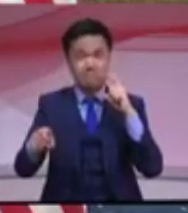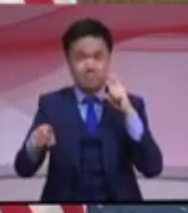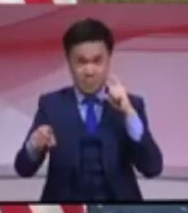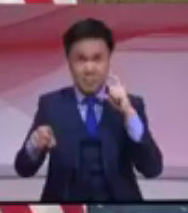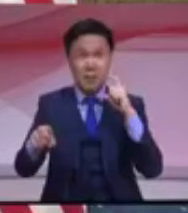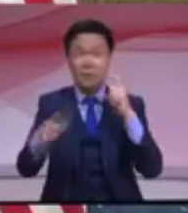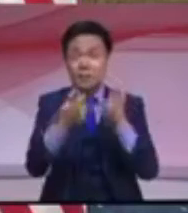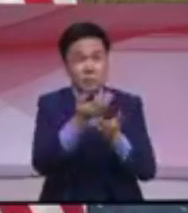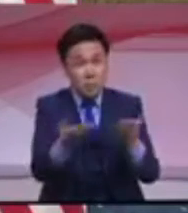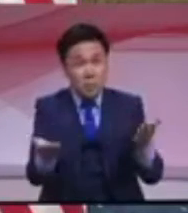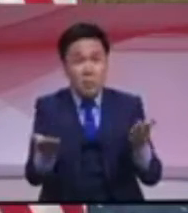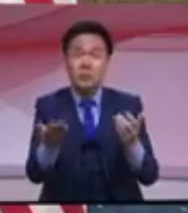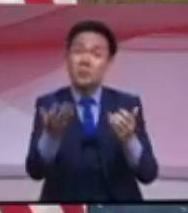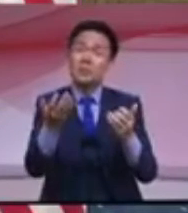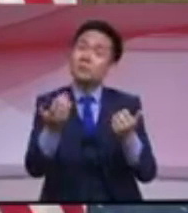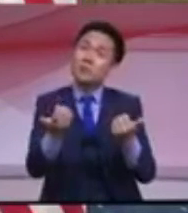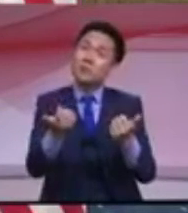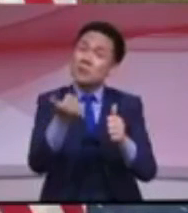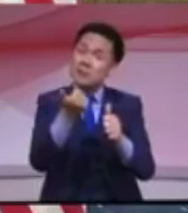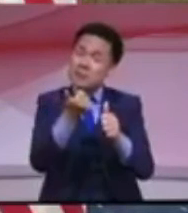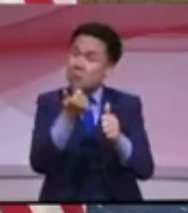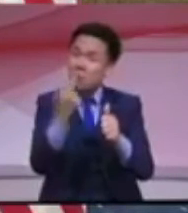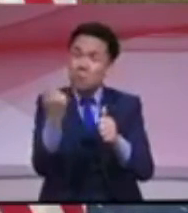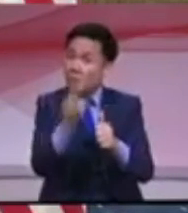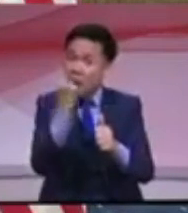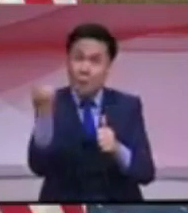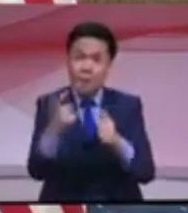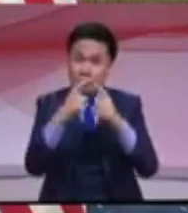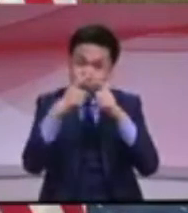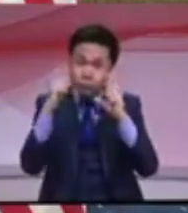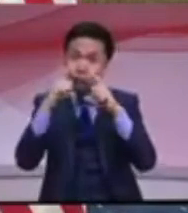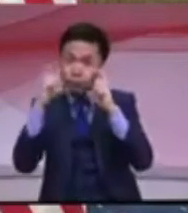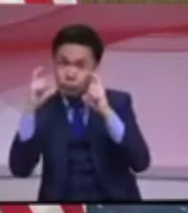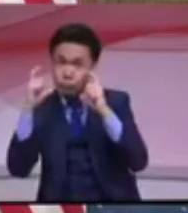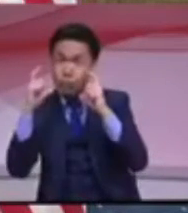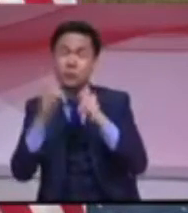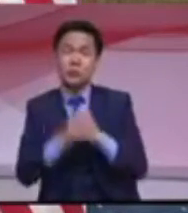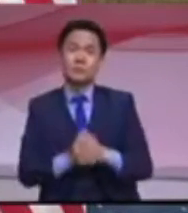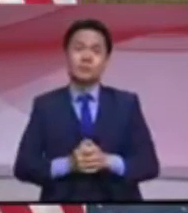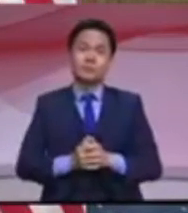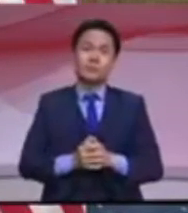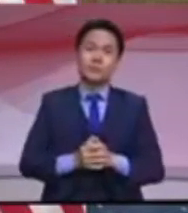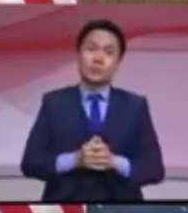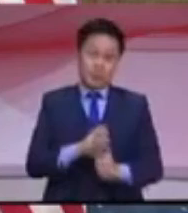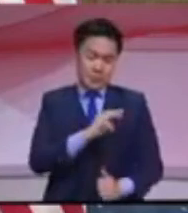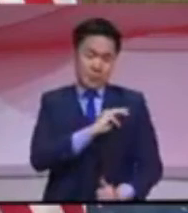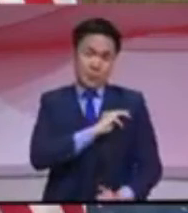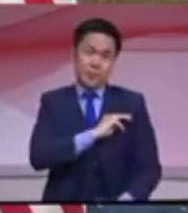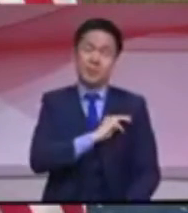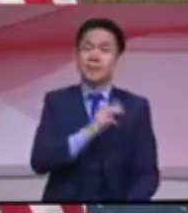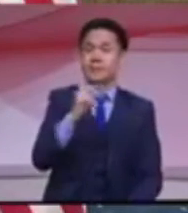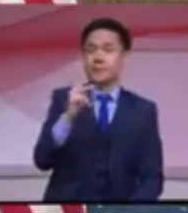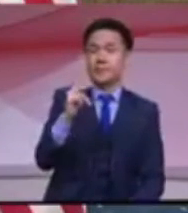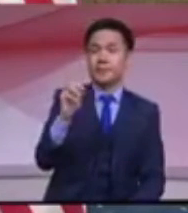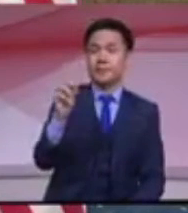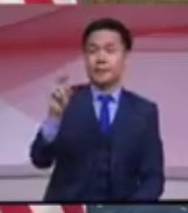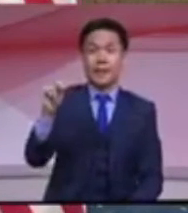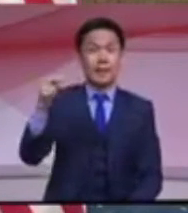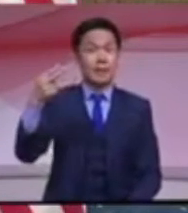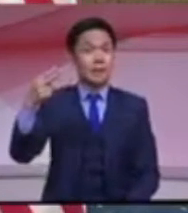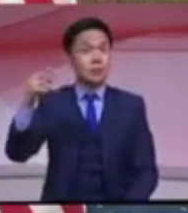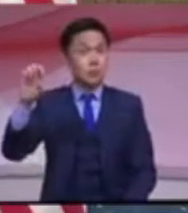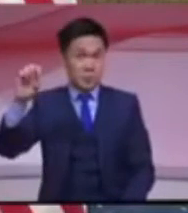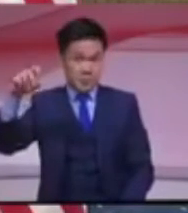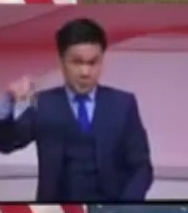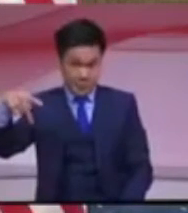yang sederas dari gunakan HP setiap masa pihak Kementerian Perdagangan dalam negeri dan hal ihwal